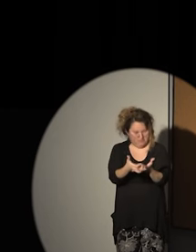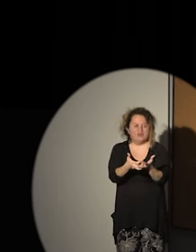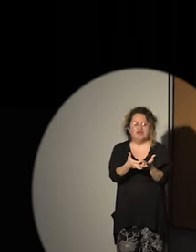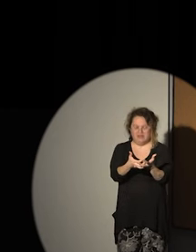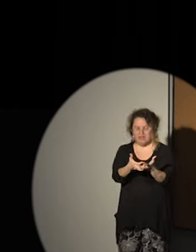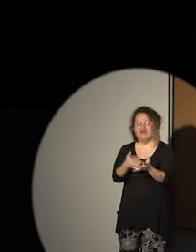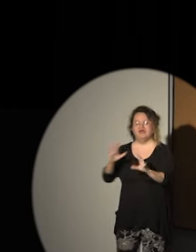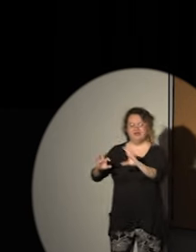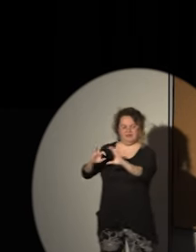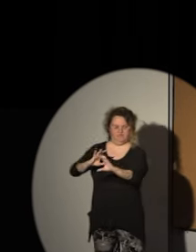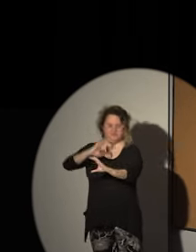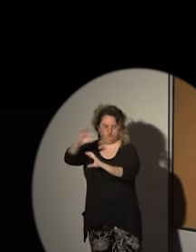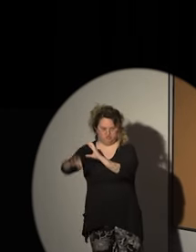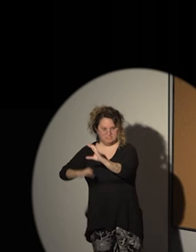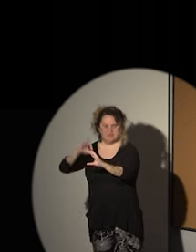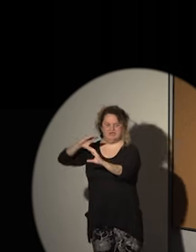sont Jupiter, Saturne,